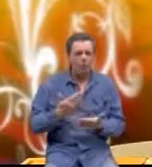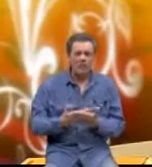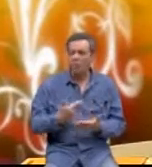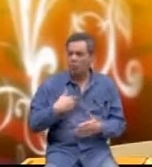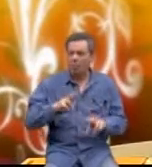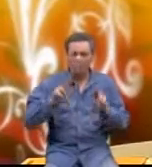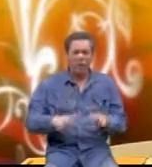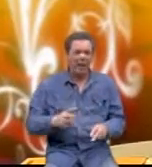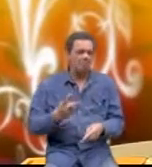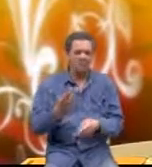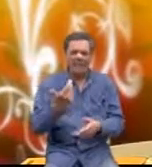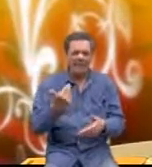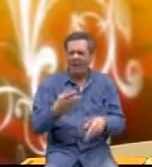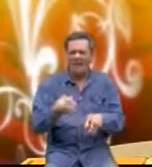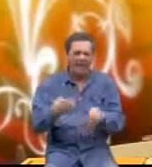seljaka.